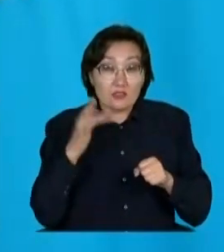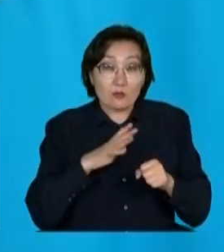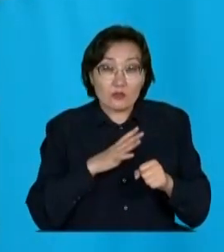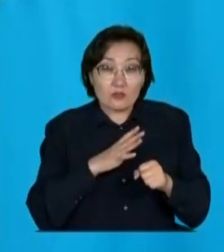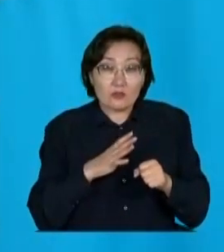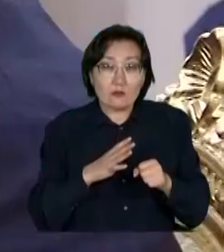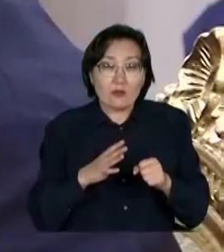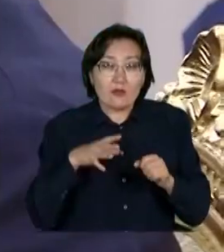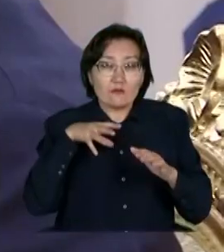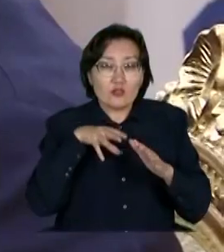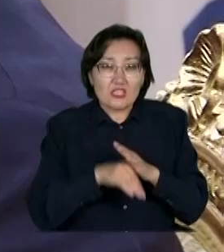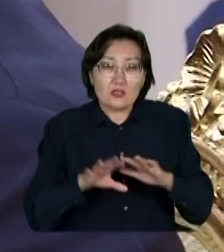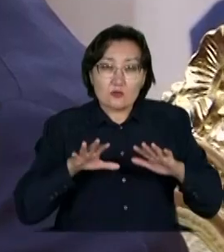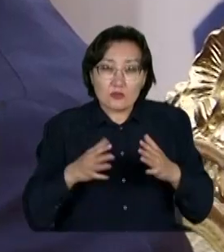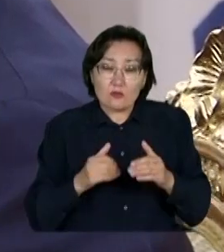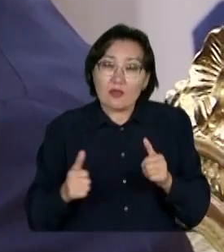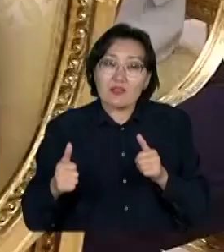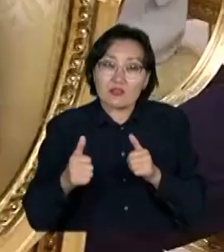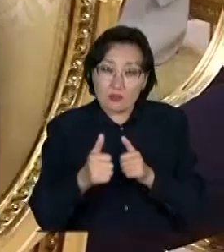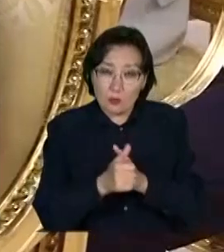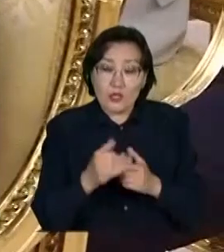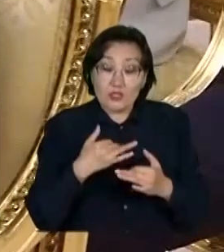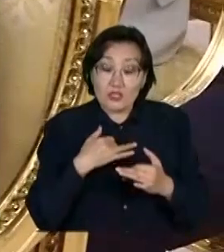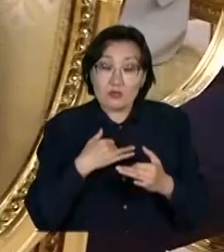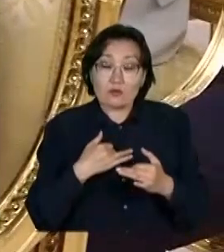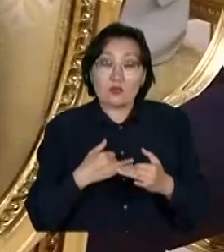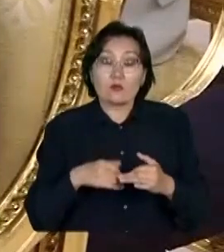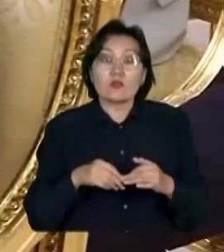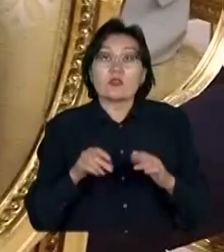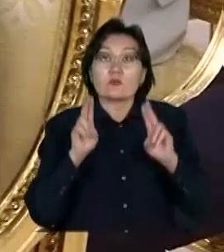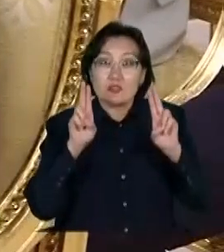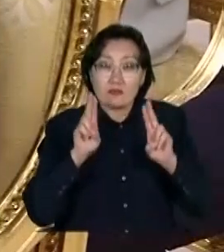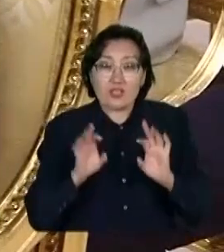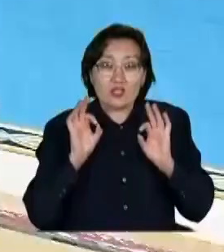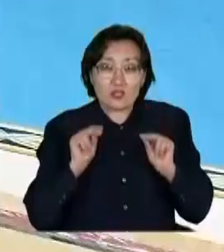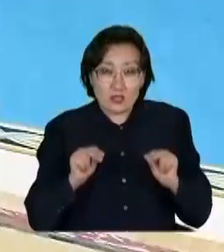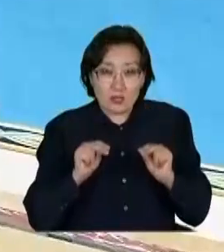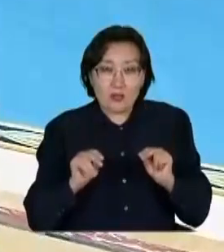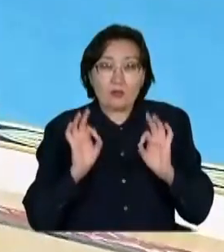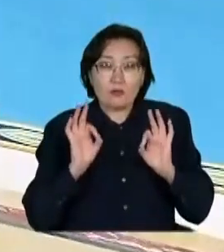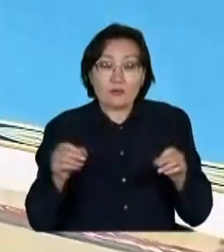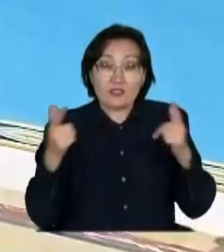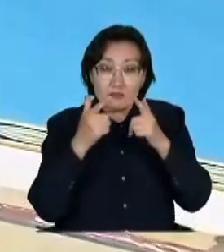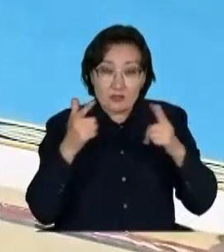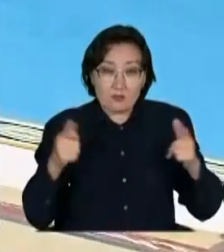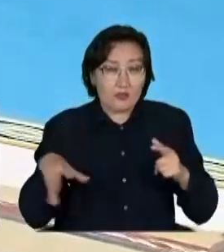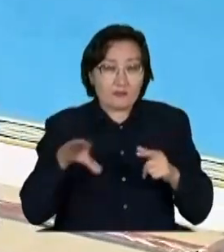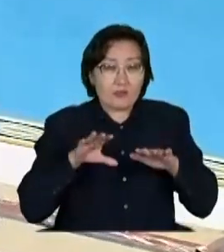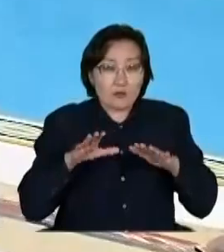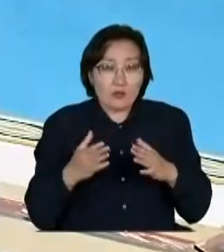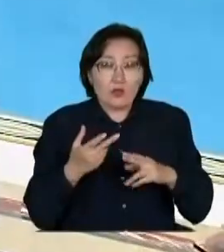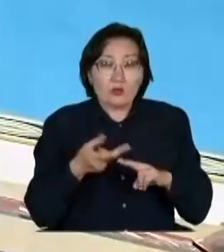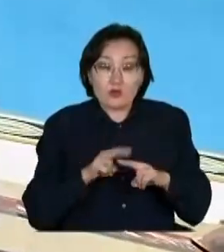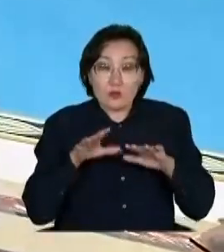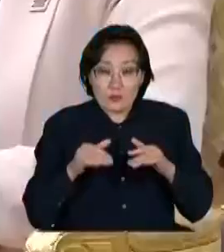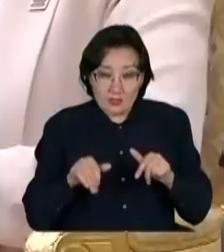гуще событий и на передовой. И наша кредо – честное и объективное освещение всех событий,